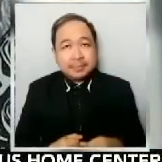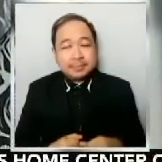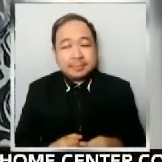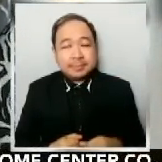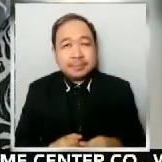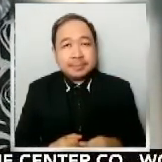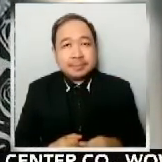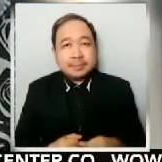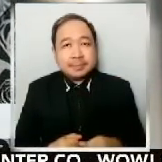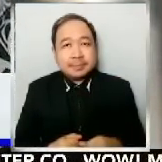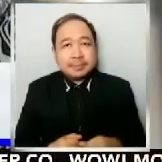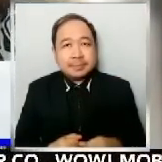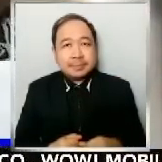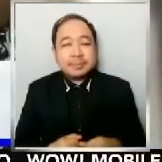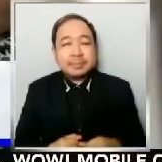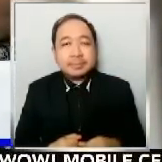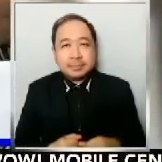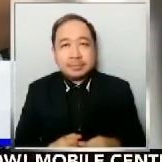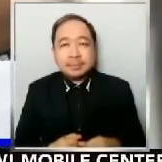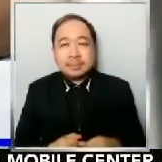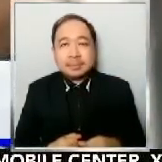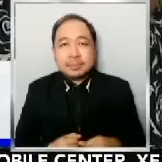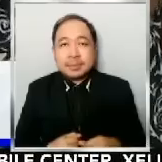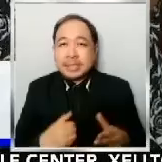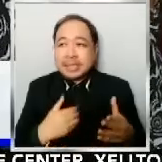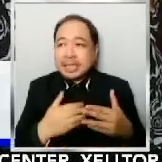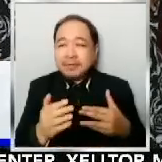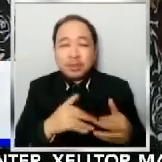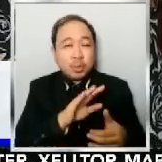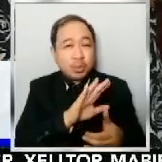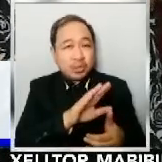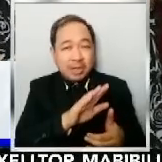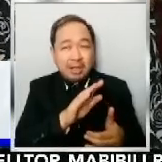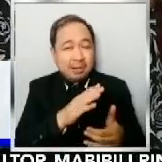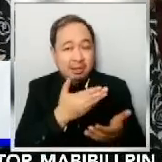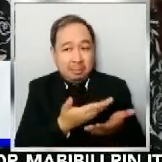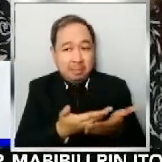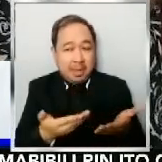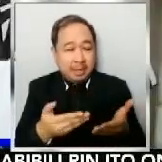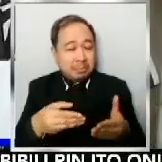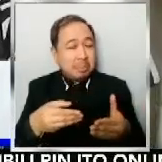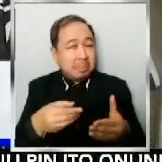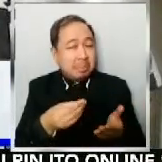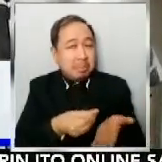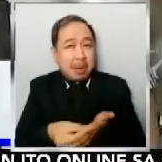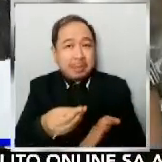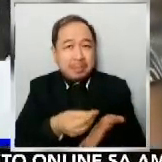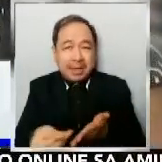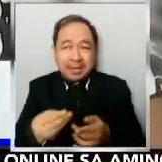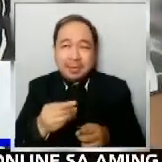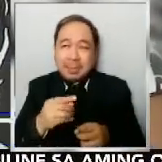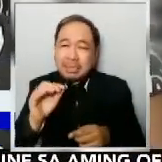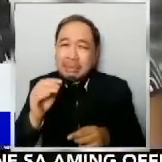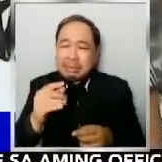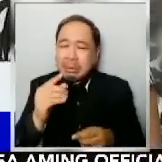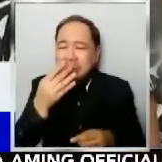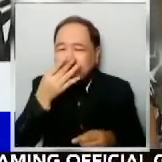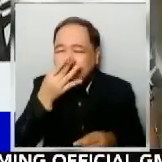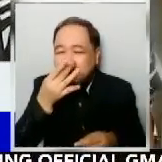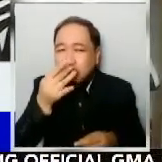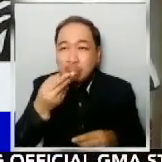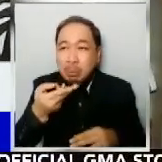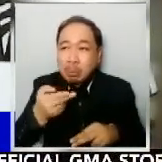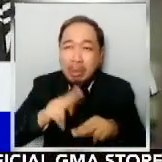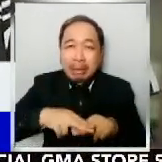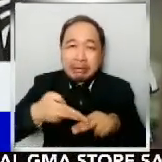Kahit barya-barya lang ang iminahal ng kanyang binibili, ramdam daw ito ni Aling Olivia. Pag marami kang binili, malaking bagay din